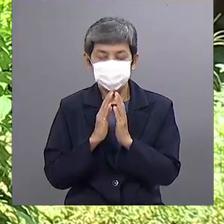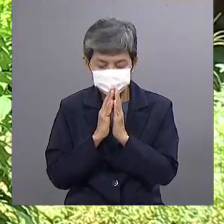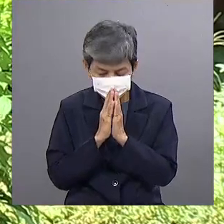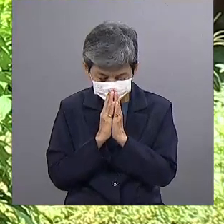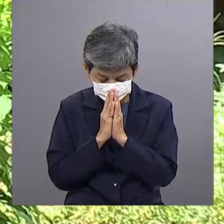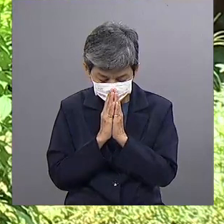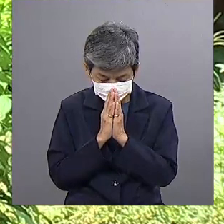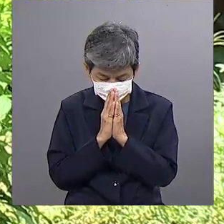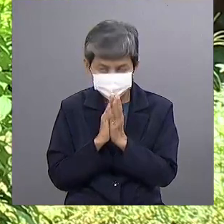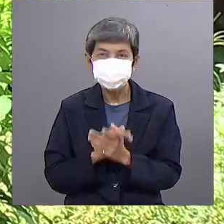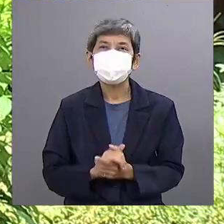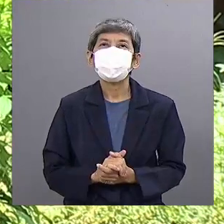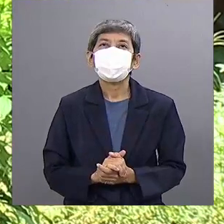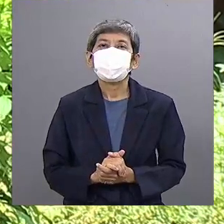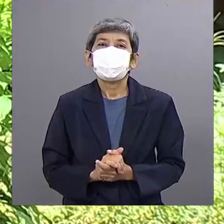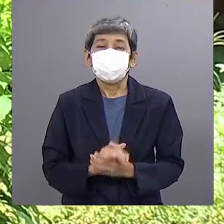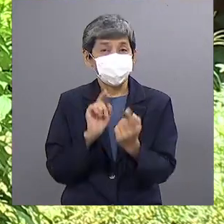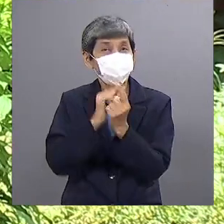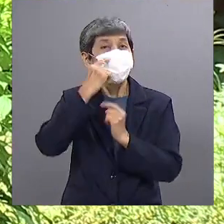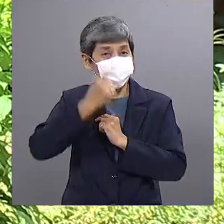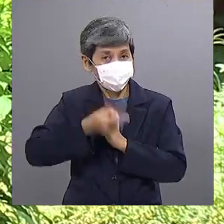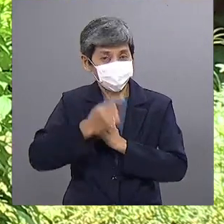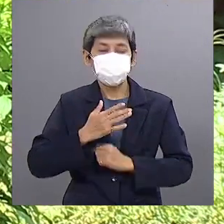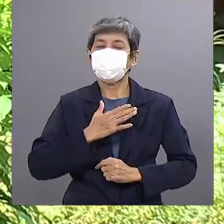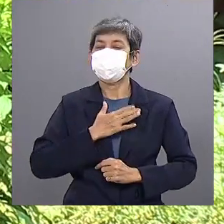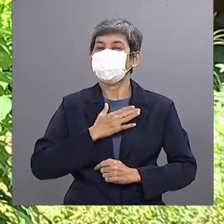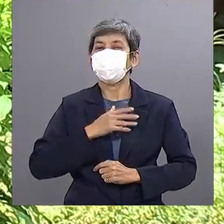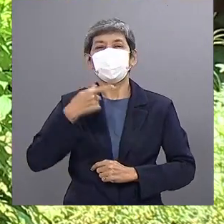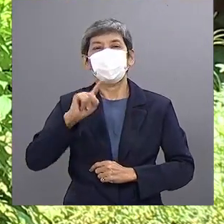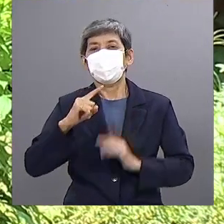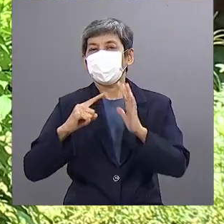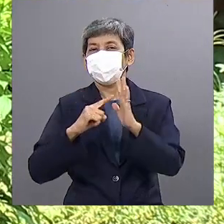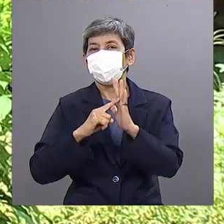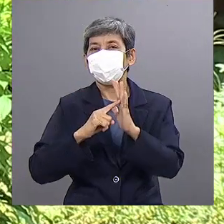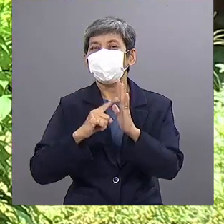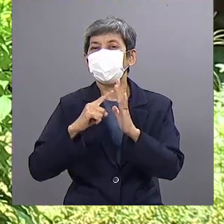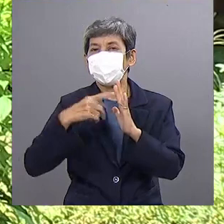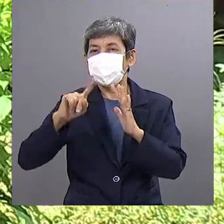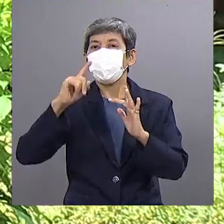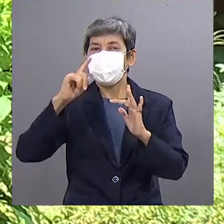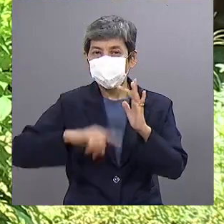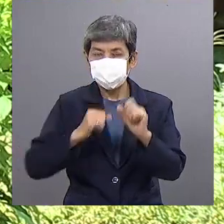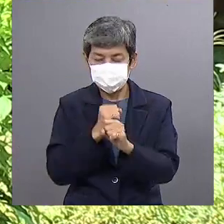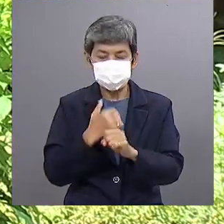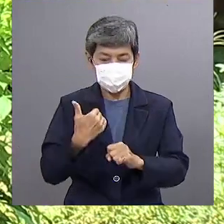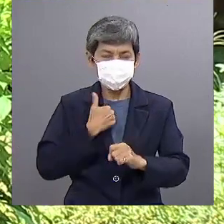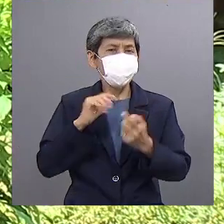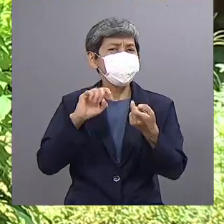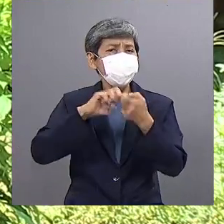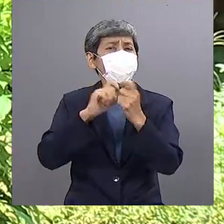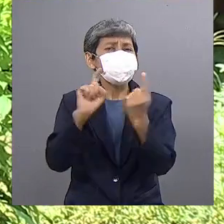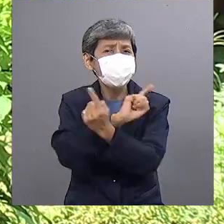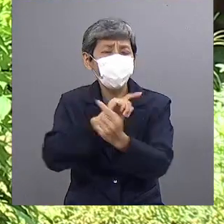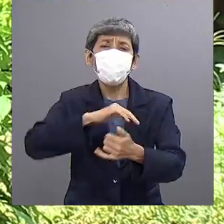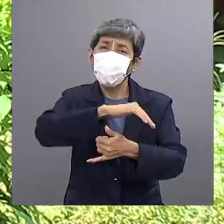ดีค่ะคุณผู้ชมคะพบกันเช่นเคยค่ะกับปูเป้ภัคคนันท์ในช่วงประเด็นสังคมถ้าพูดถึงเรื่องของปัญหาสิ่งแวดล้อมต้องบ